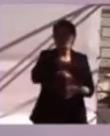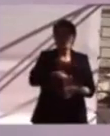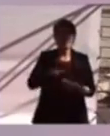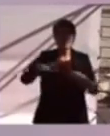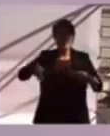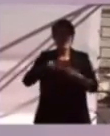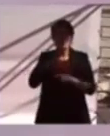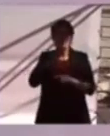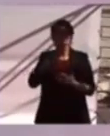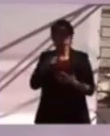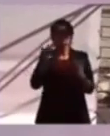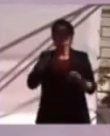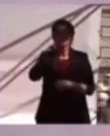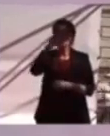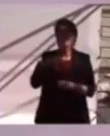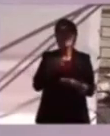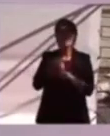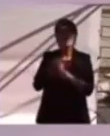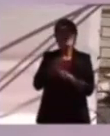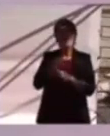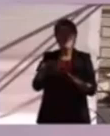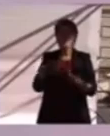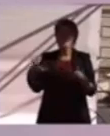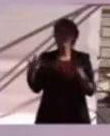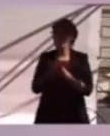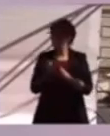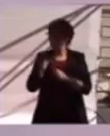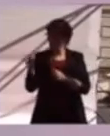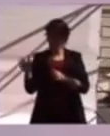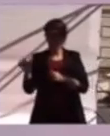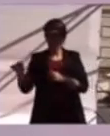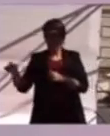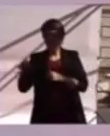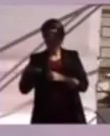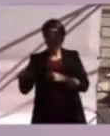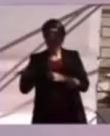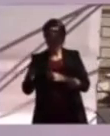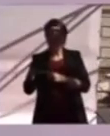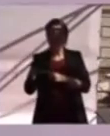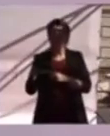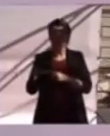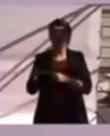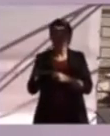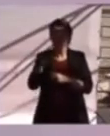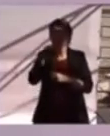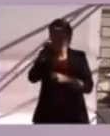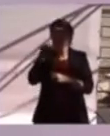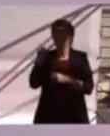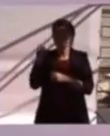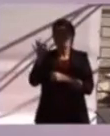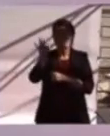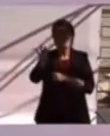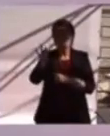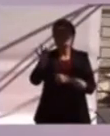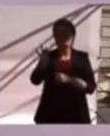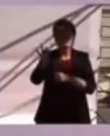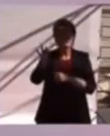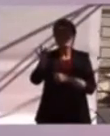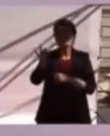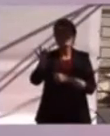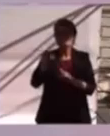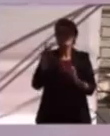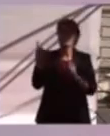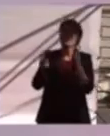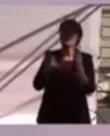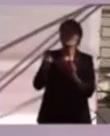agli altri soggetti era partecipare assieme per determinare queste condizioni se la guardo tra un certo punto di vista la nostra